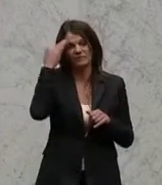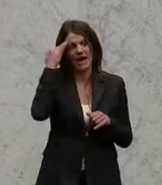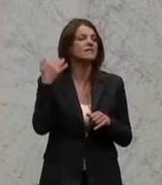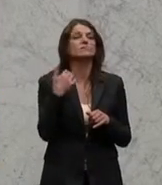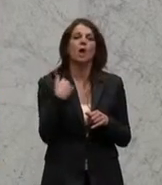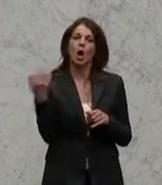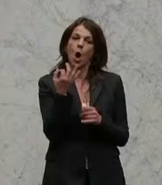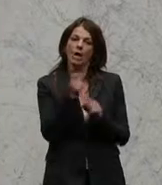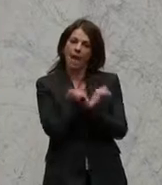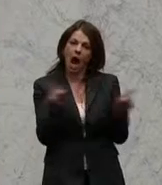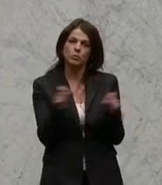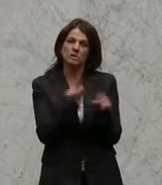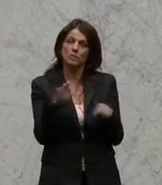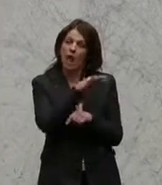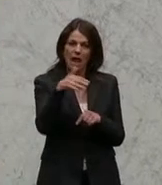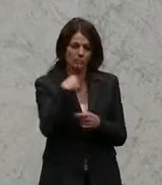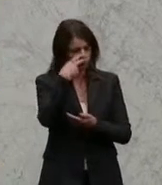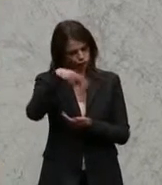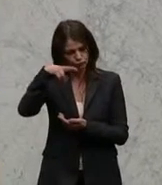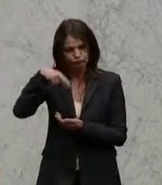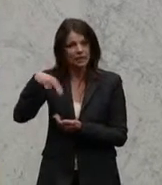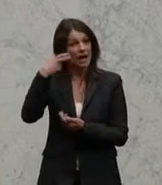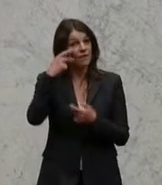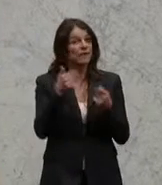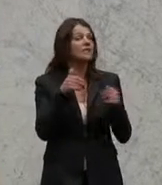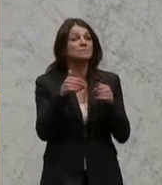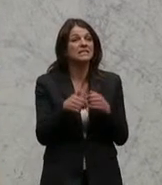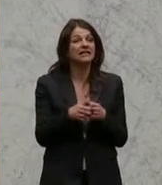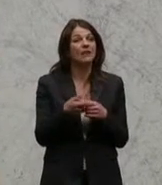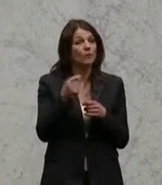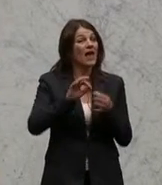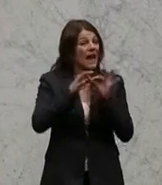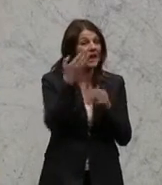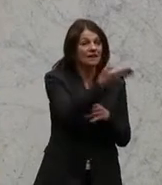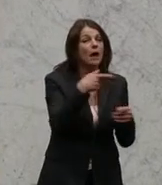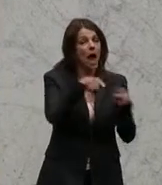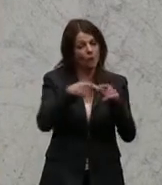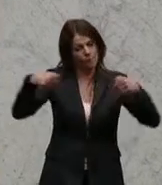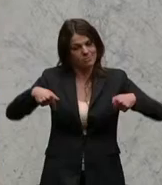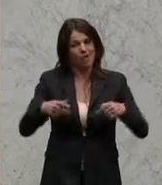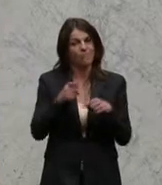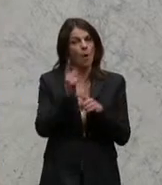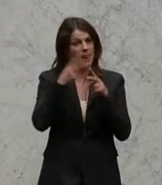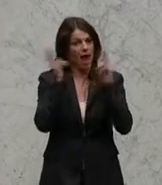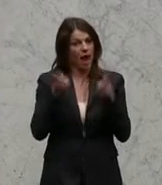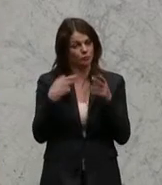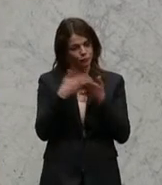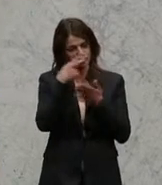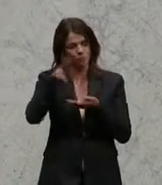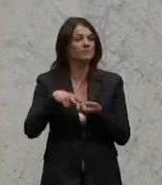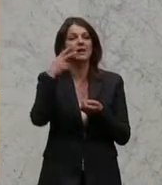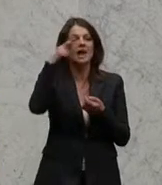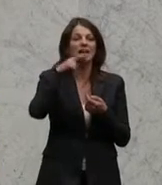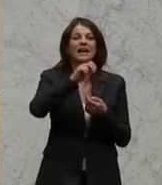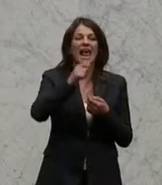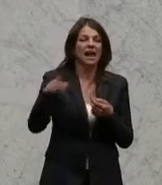habe mir heute die Aussendungen alle angeschaut, Herr Finanzminister, aus Kärnten und auch hier aus diesem Hohen Haus. Der Herr